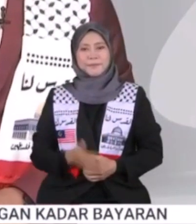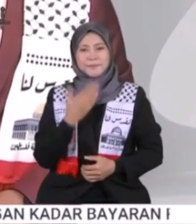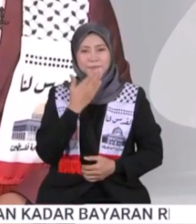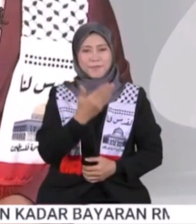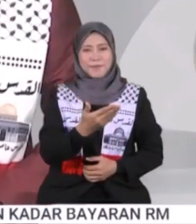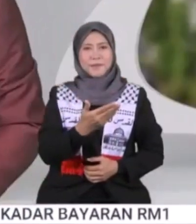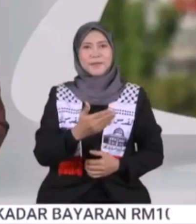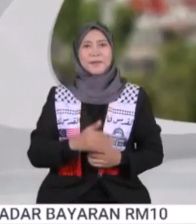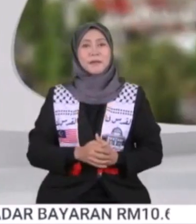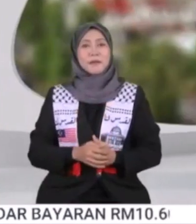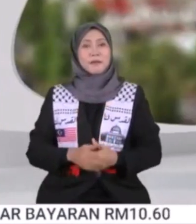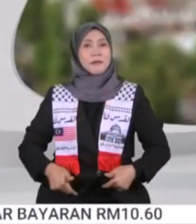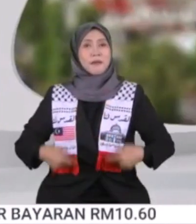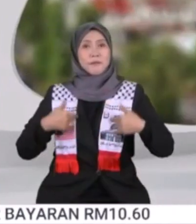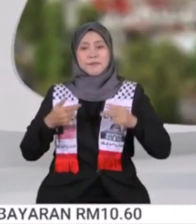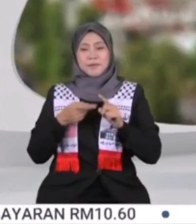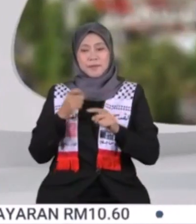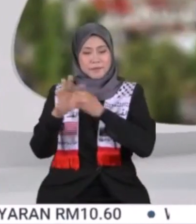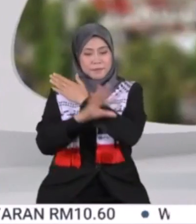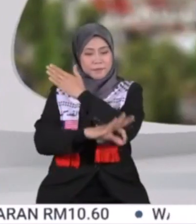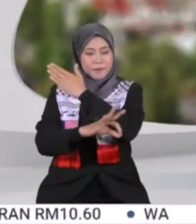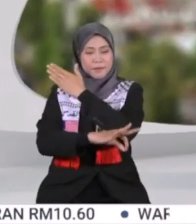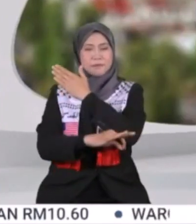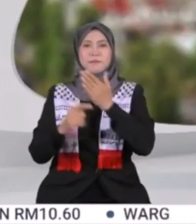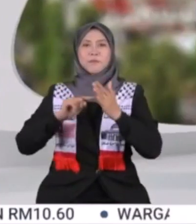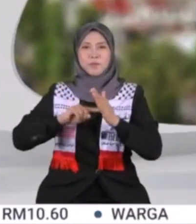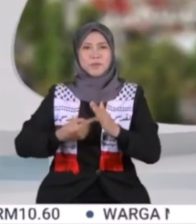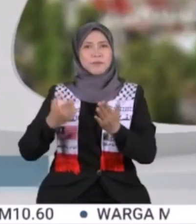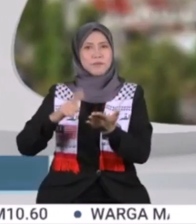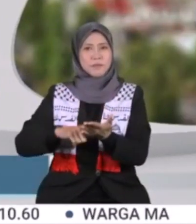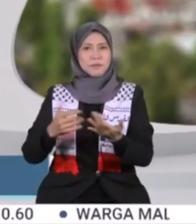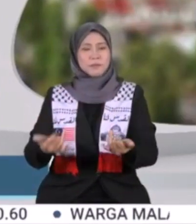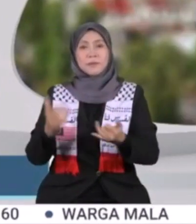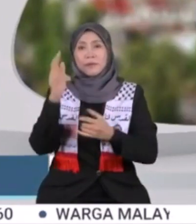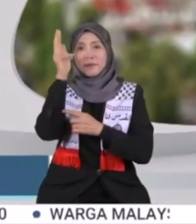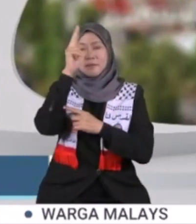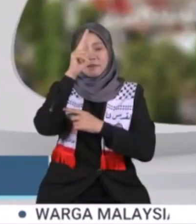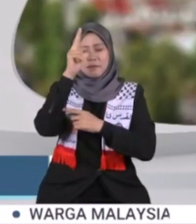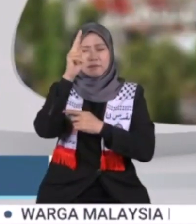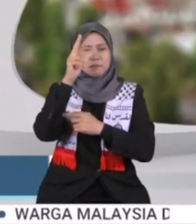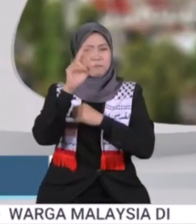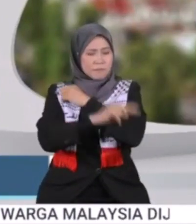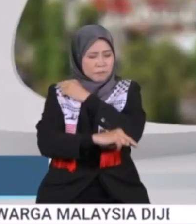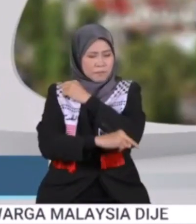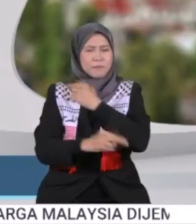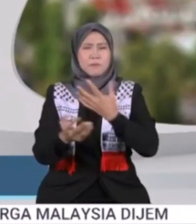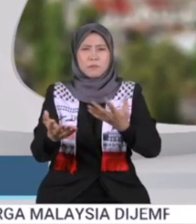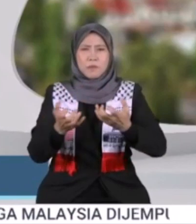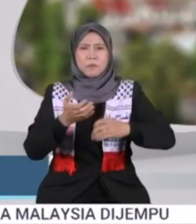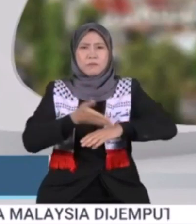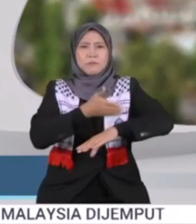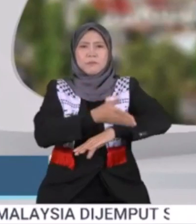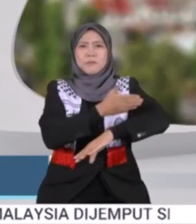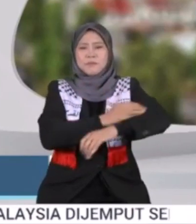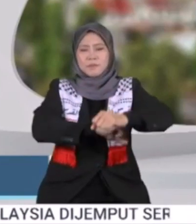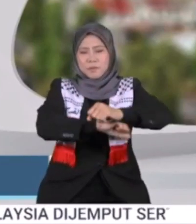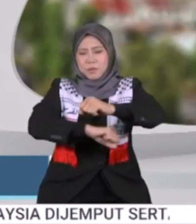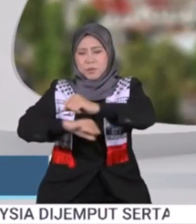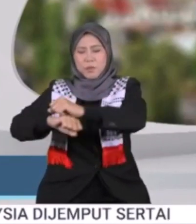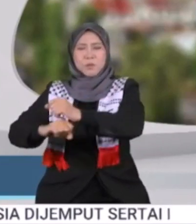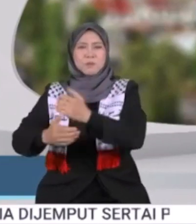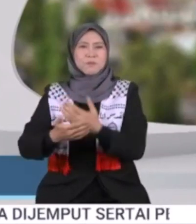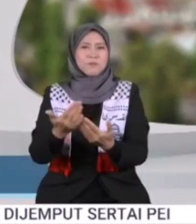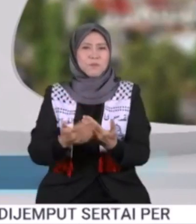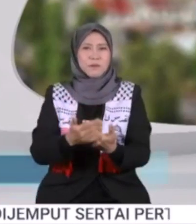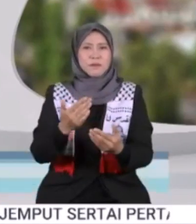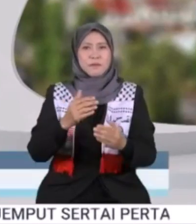Terima kasih. Lintas langsung Negeri Sembilan, kita mulakan dengan laporan ini. Kerajaan negeri berhasrat untuk menambah baik infrastruktur dan kemudahan awam di